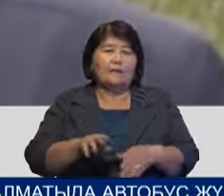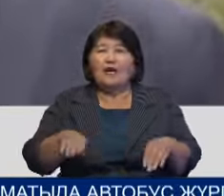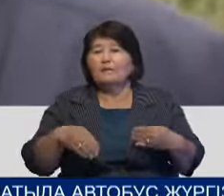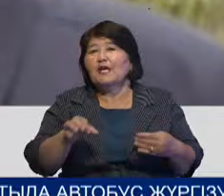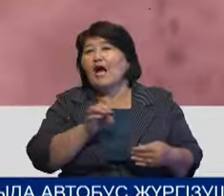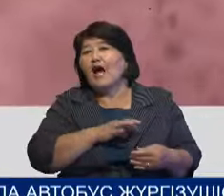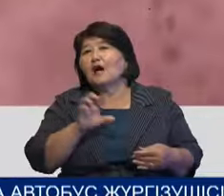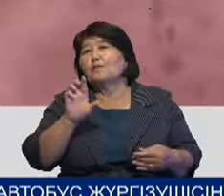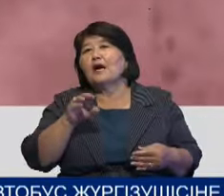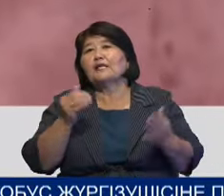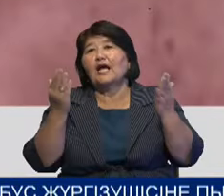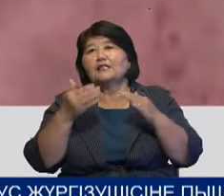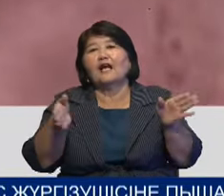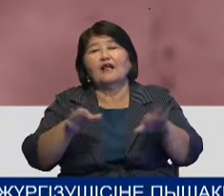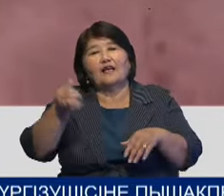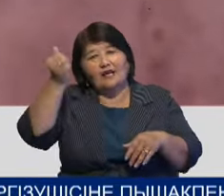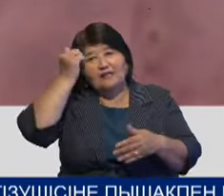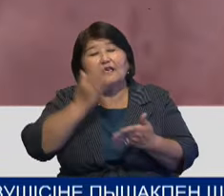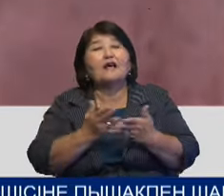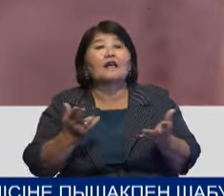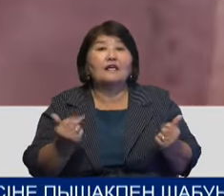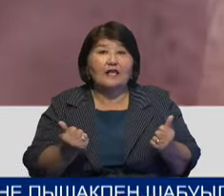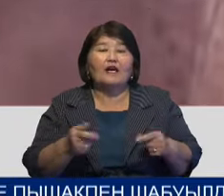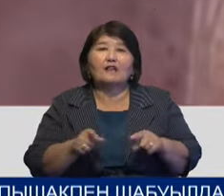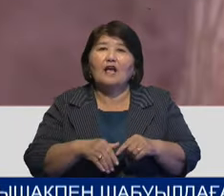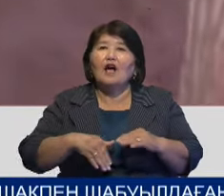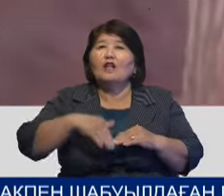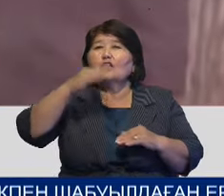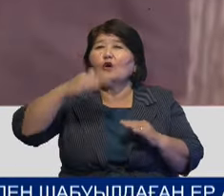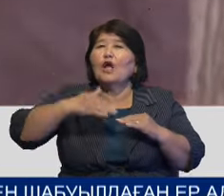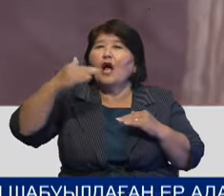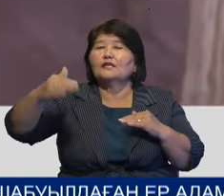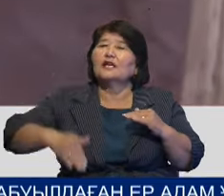ақ батасымен қалып қойғандай көрінеді. Иә, таулар алыстаған сайын